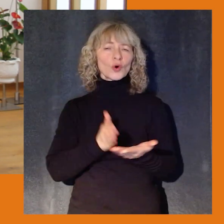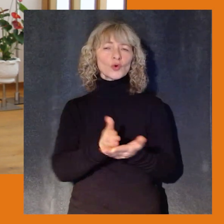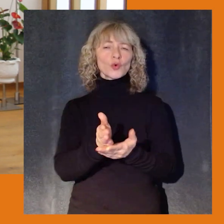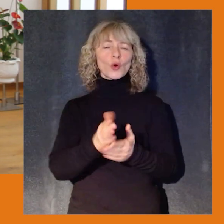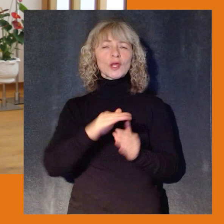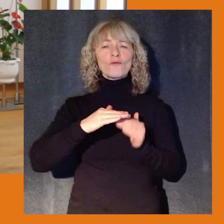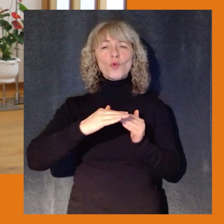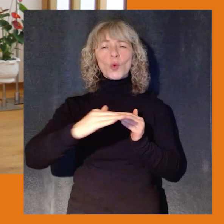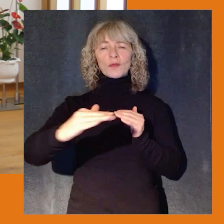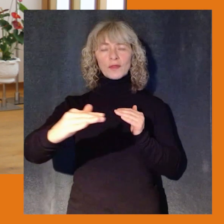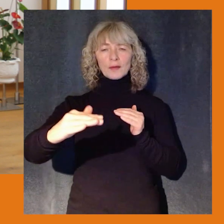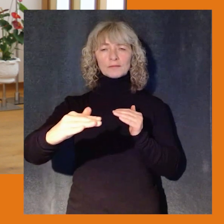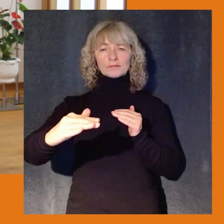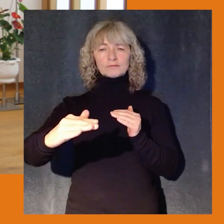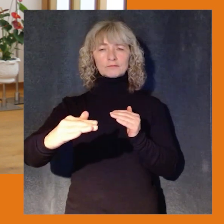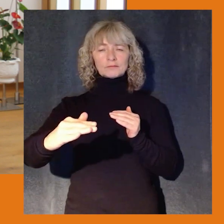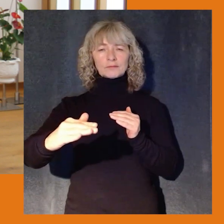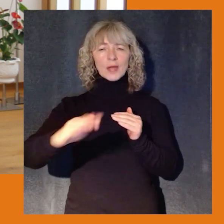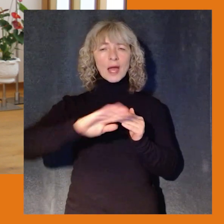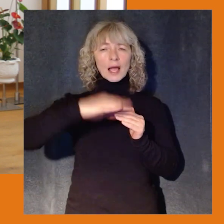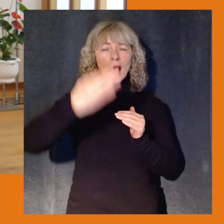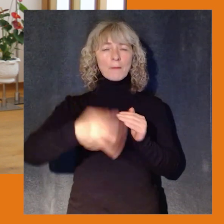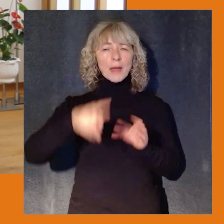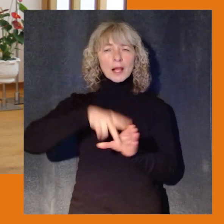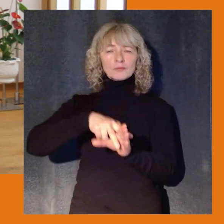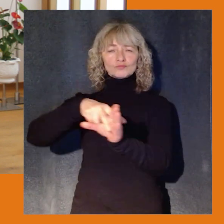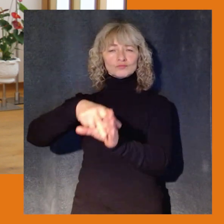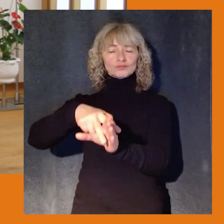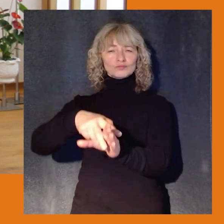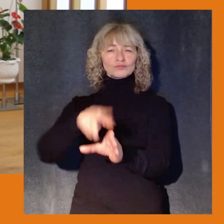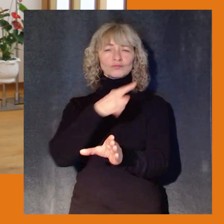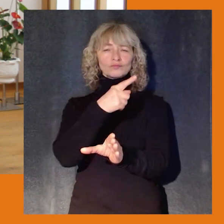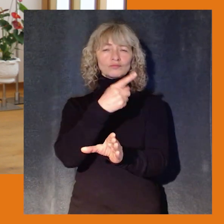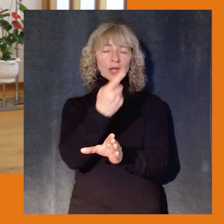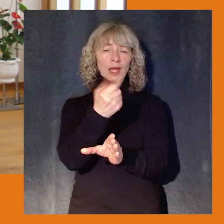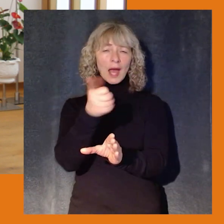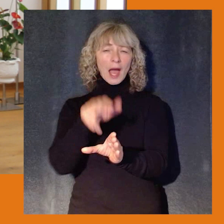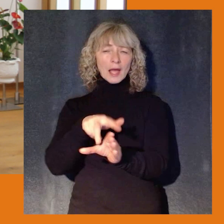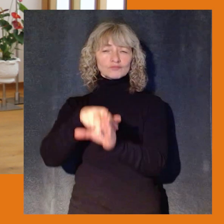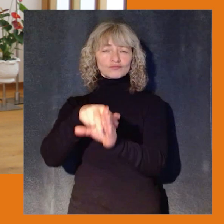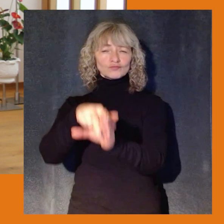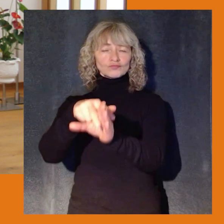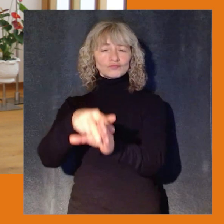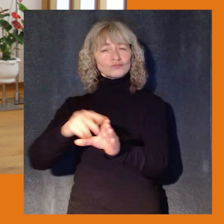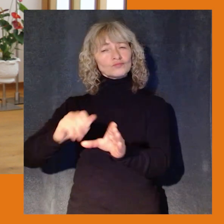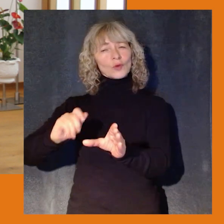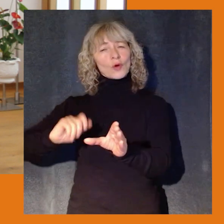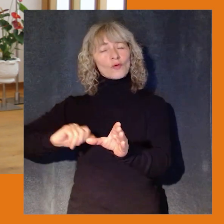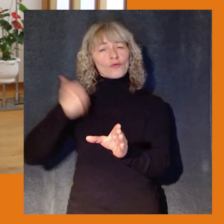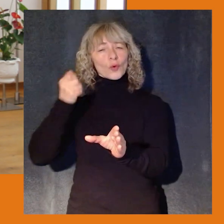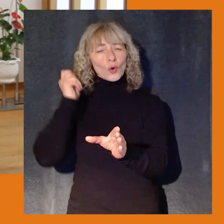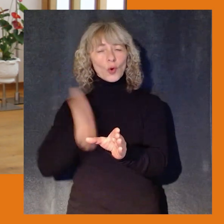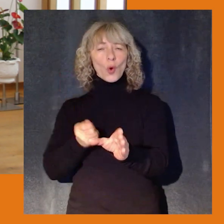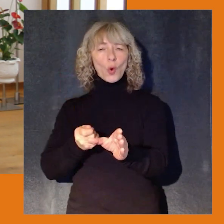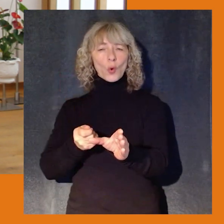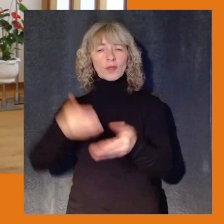zogen wir in der Frühe los unter der Führung eines Beduinen. Er ging zu Fuß und führte